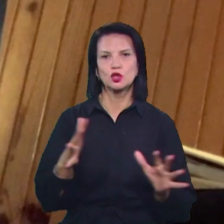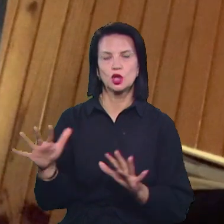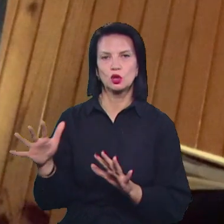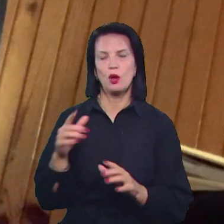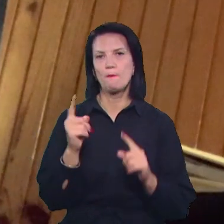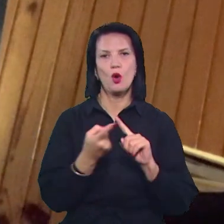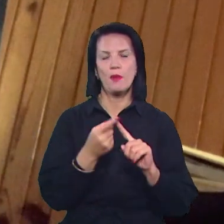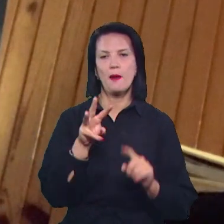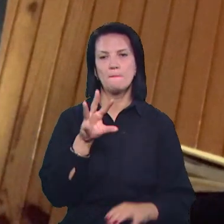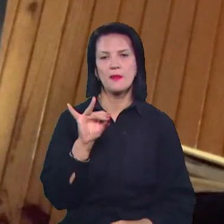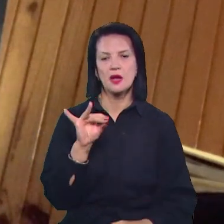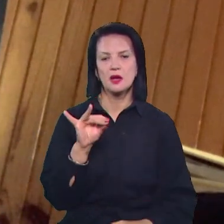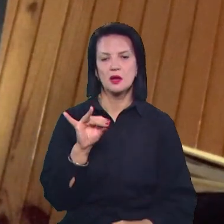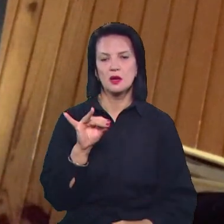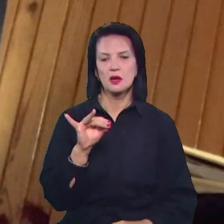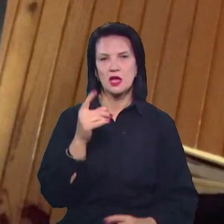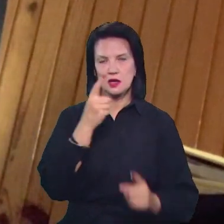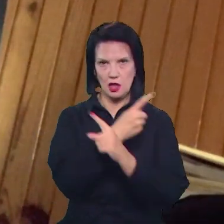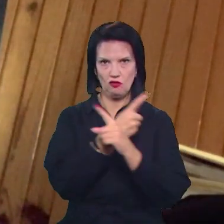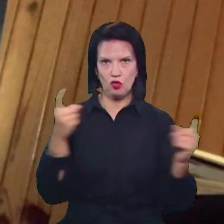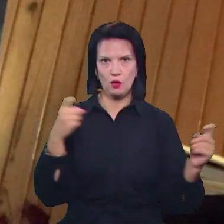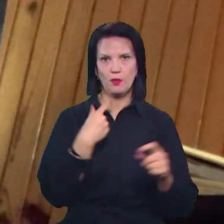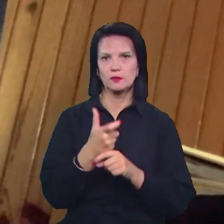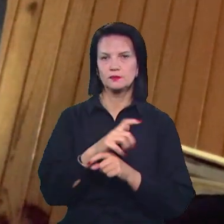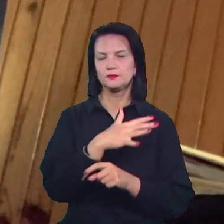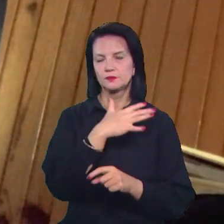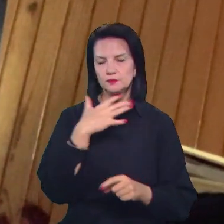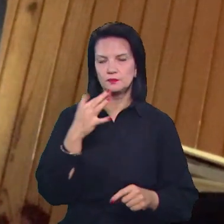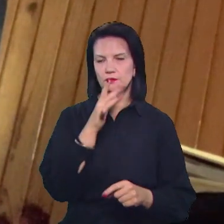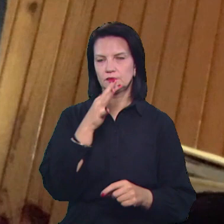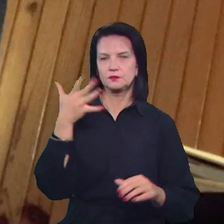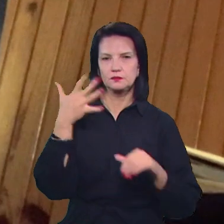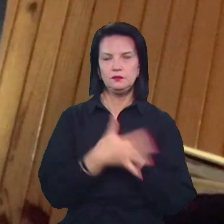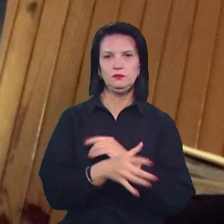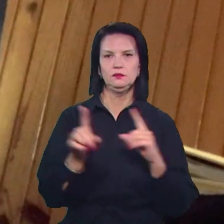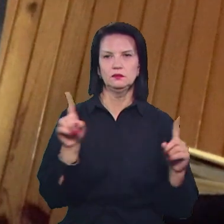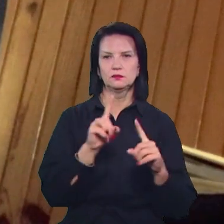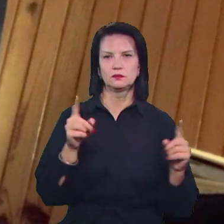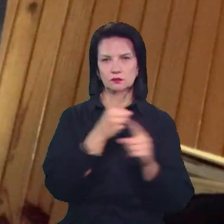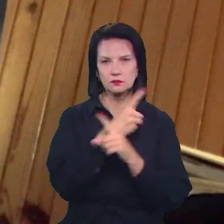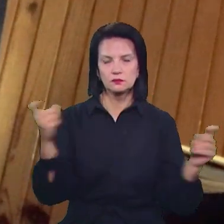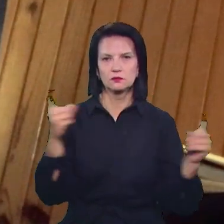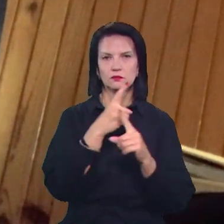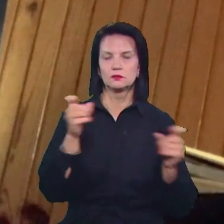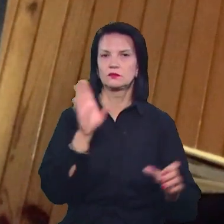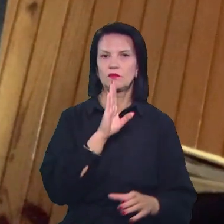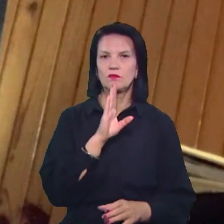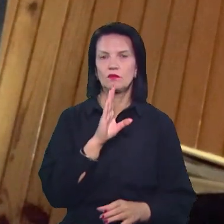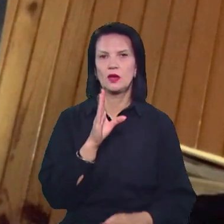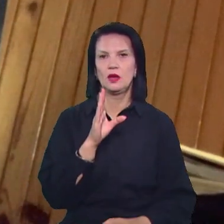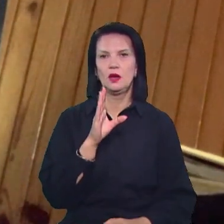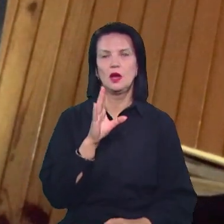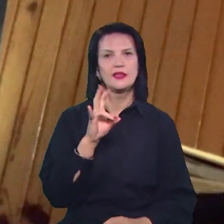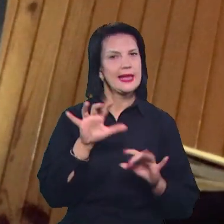По-перше, ми інформуємо. Ми дуже багато часу витрачаємо на те, щоб проінформувати жінок, не тільки жінок,